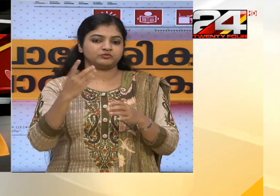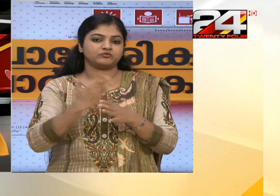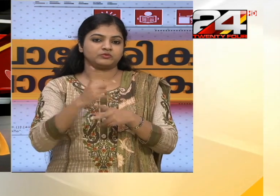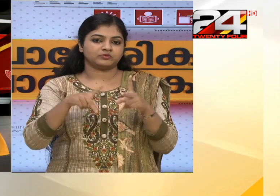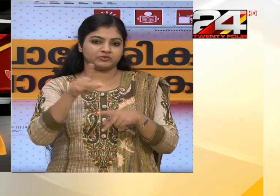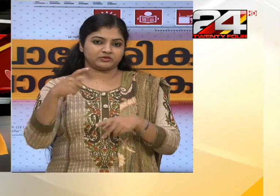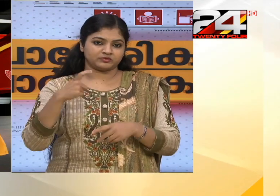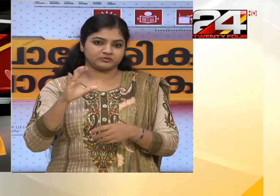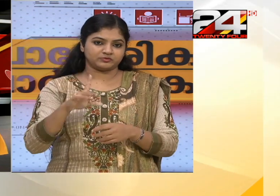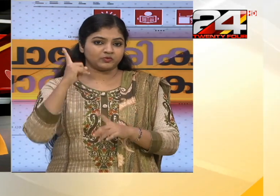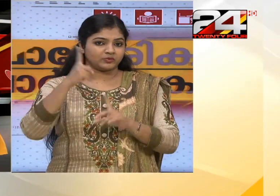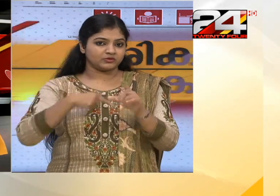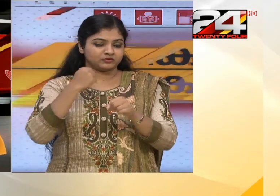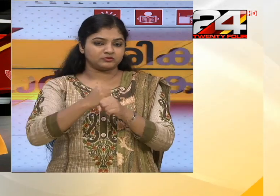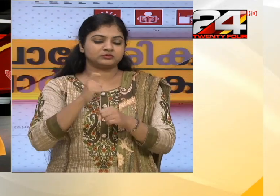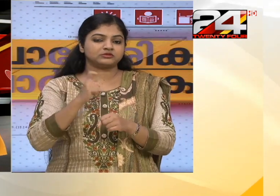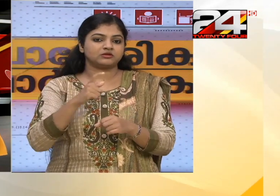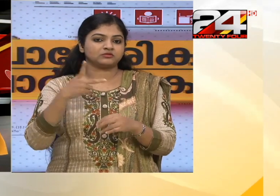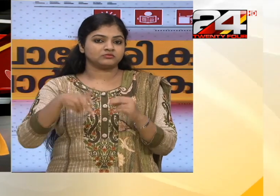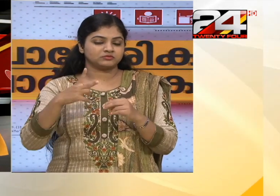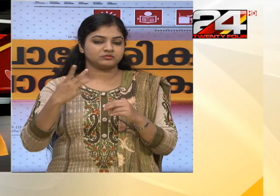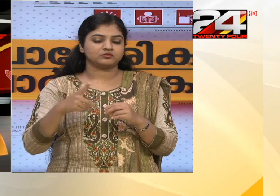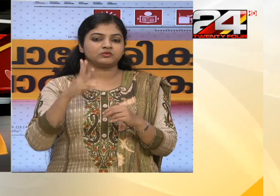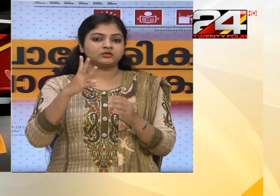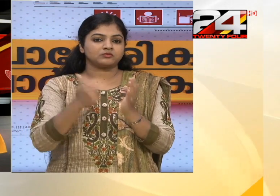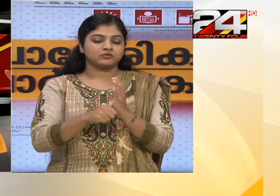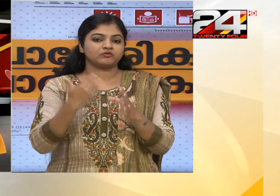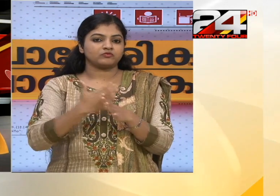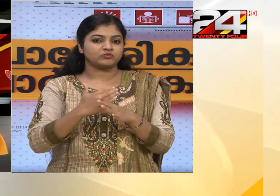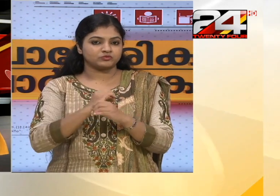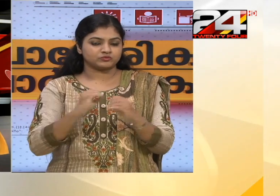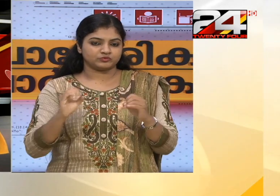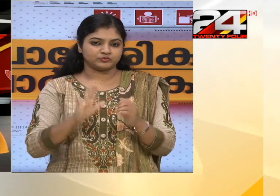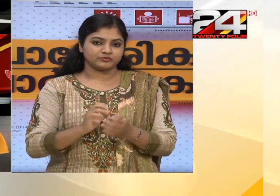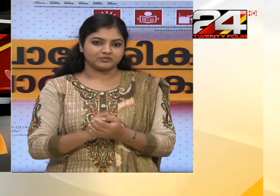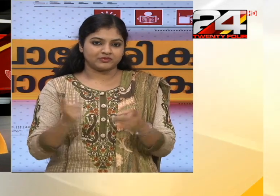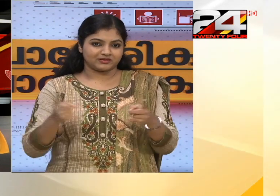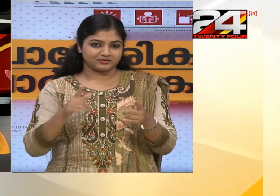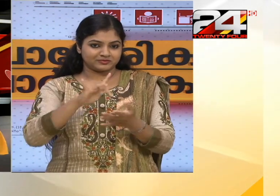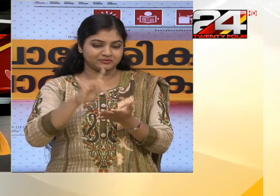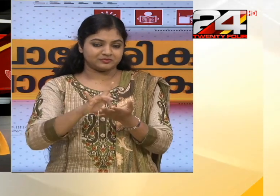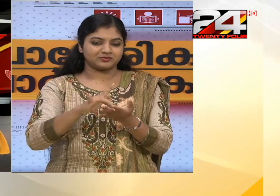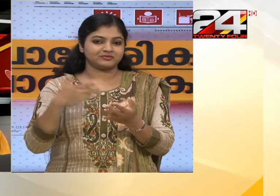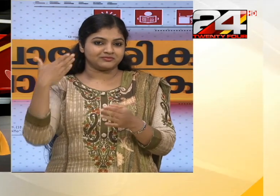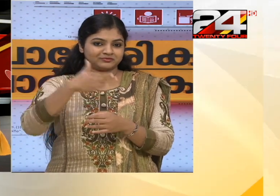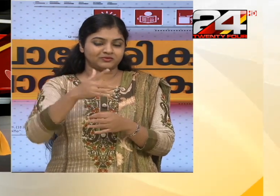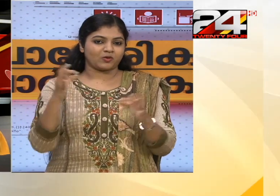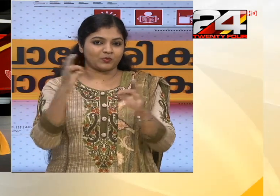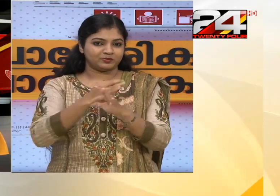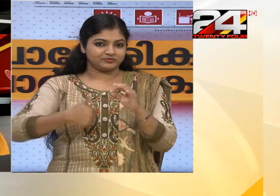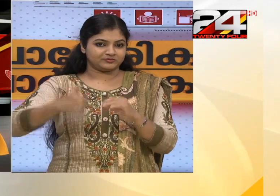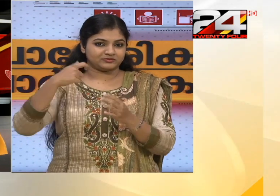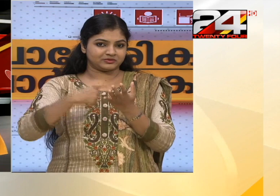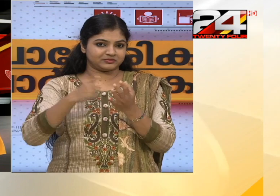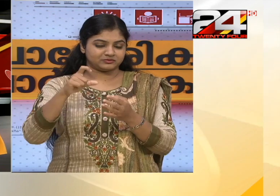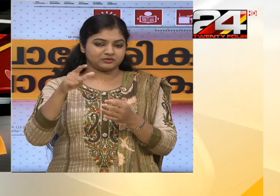പരാതി. 1 കൂലി മുടങ്ങുകയും 3 തൊഴിലില്ലാതിരിക്കുകയുമാണ്. കൈത്തറി മേഖല സന്ദർശിച്ച പ്രതിപക്ഷ നേതാവ് രമേശ്